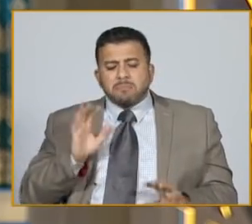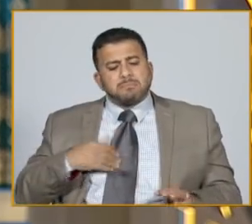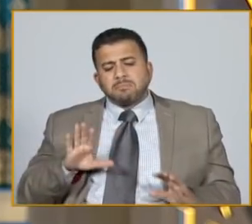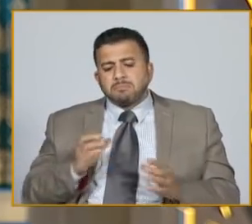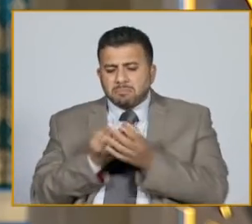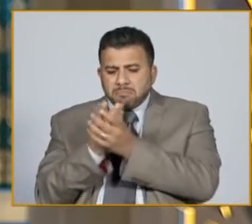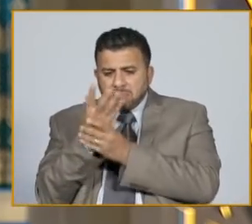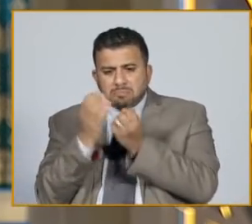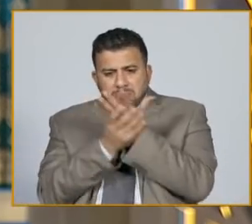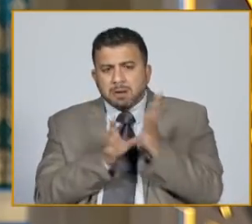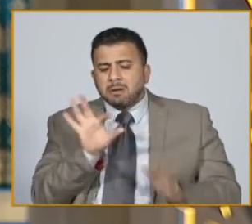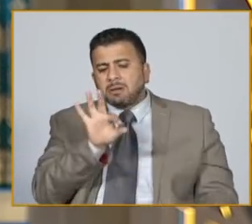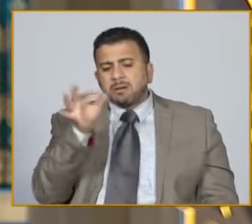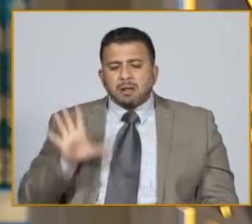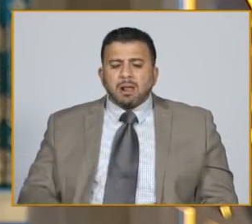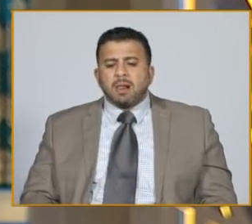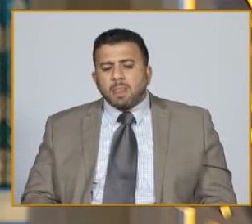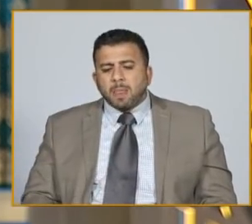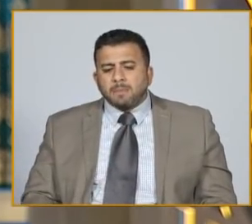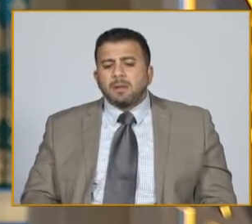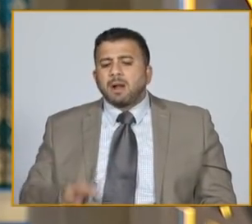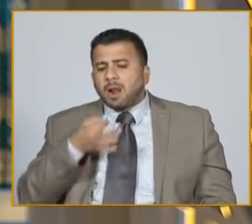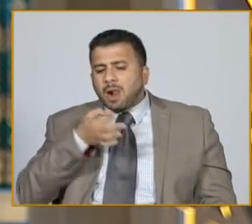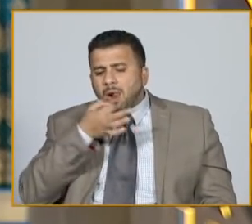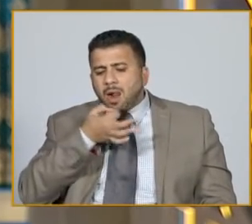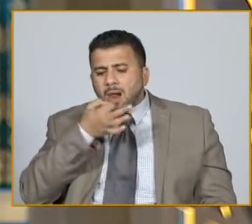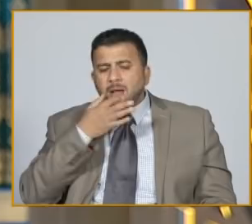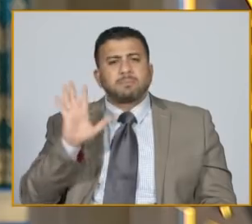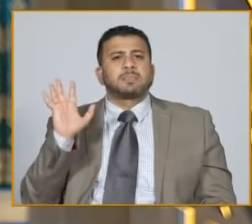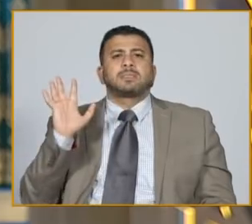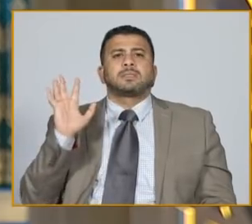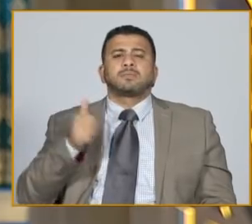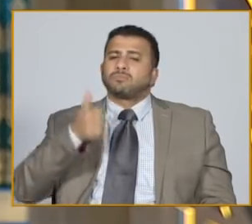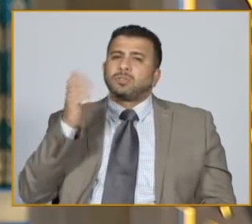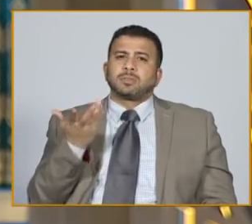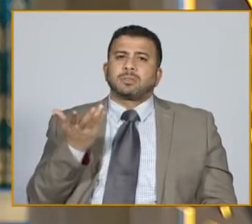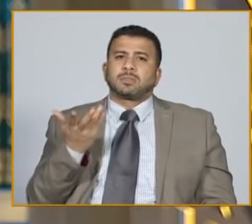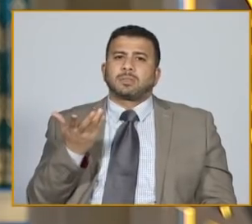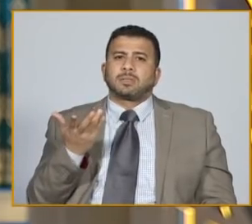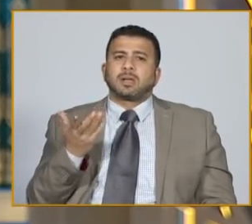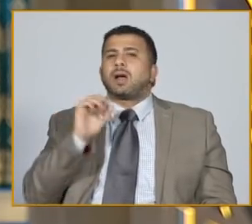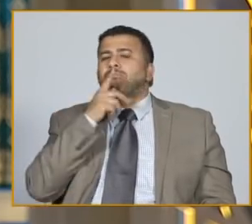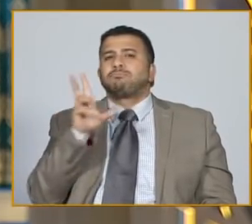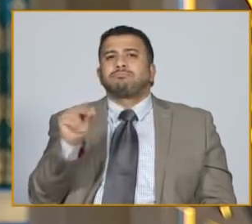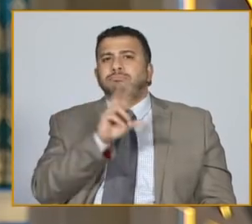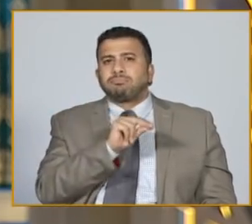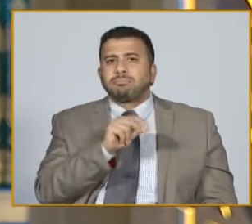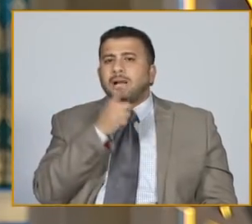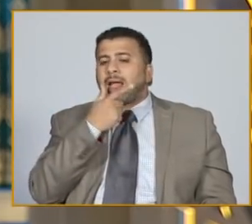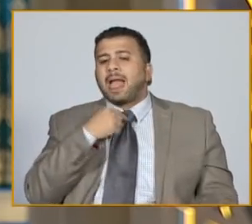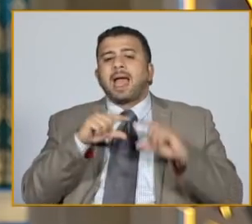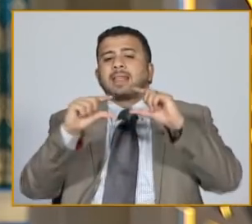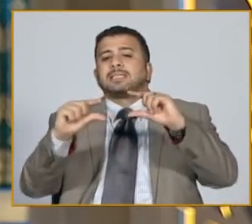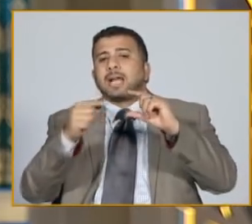العلم يقول لا ممنوعة، لأن عليها حدث مثل الجناب وغيرها، ها؟ وقالوا واستدلوا بأحاديث،